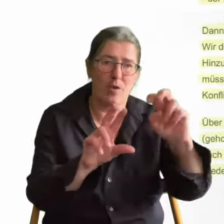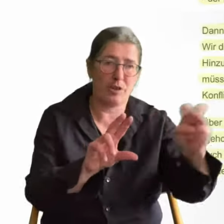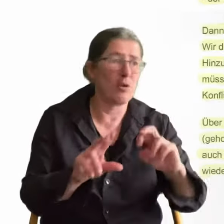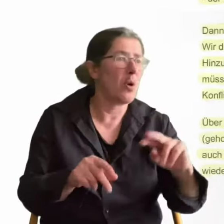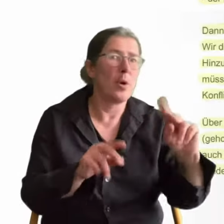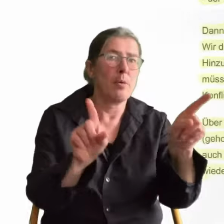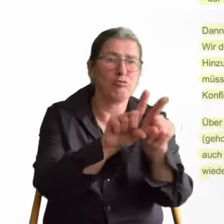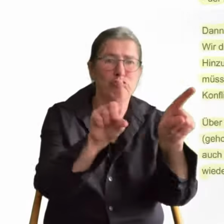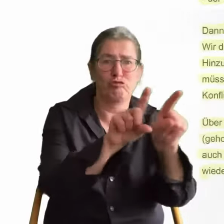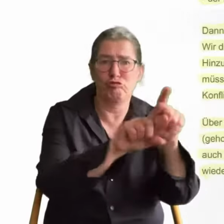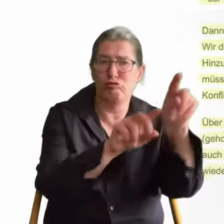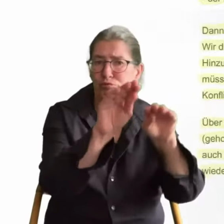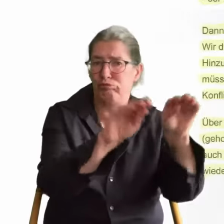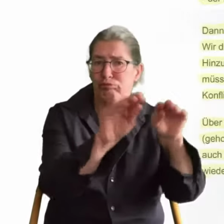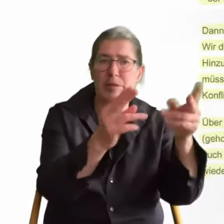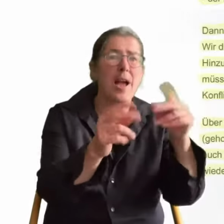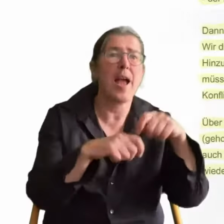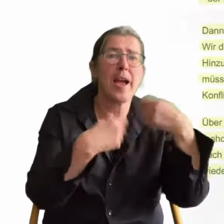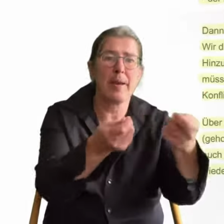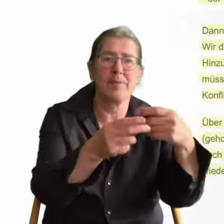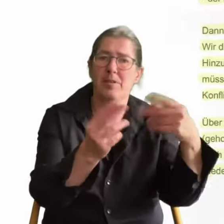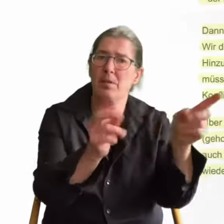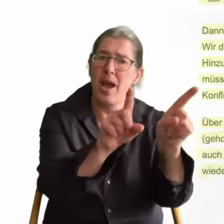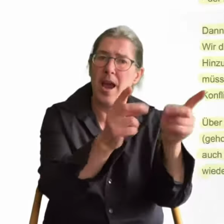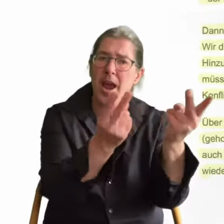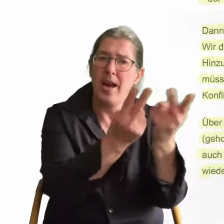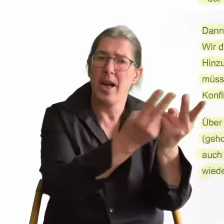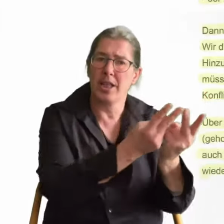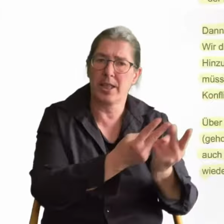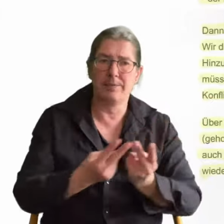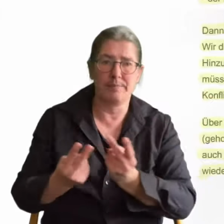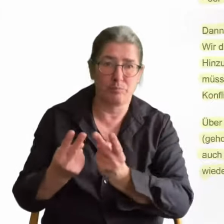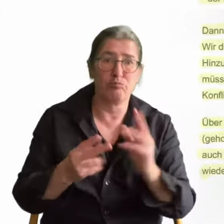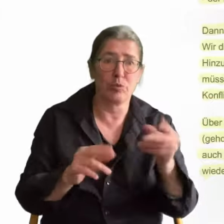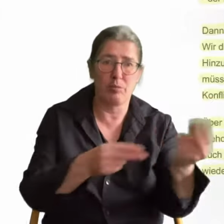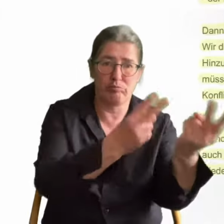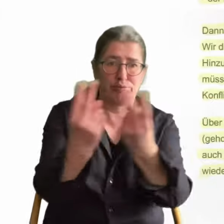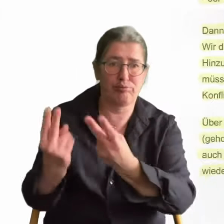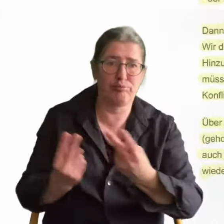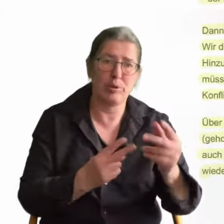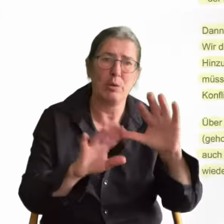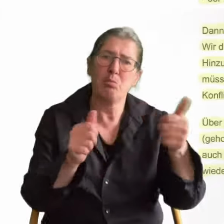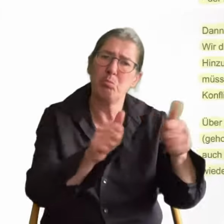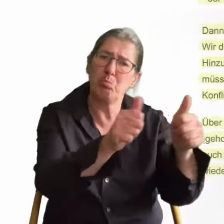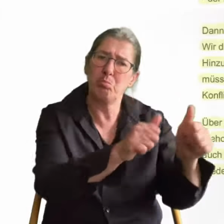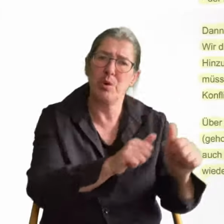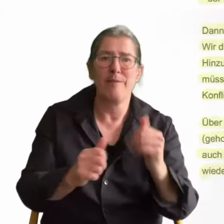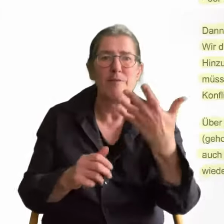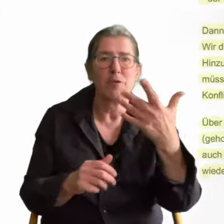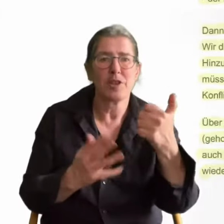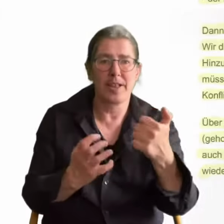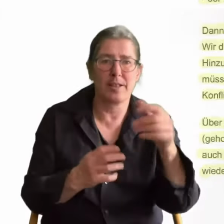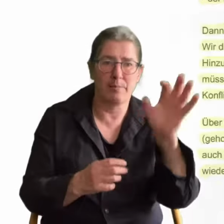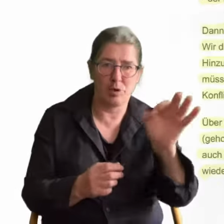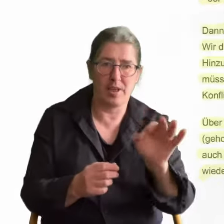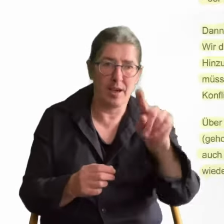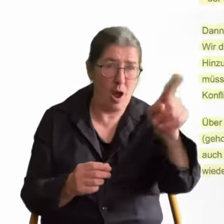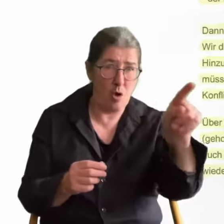vergleichbare ergebnisse die waren vielleicht nicht hundertprozentig genau gleich aber die waren sehr vergleichbar also um die 65 prozent der